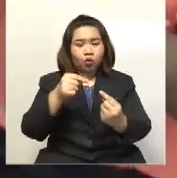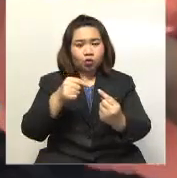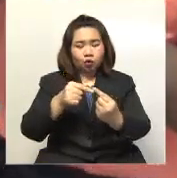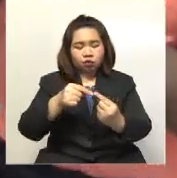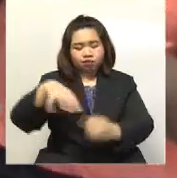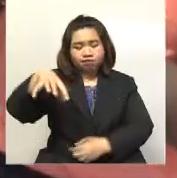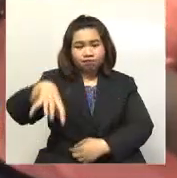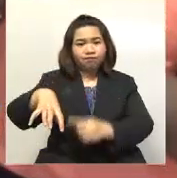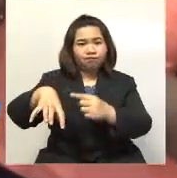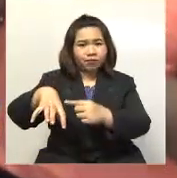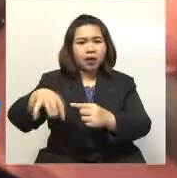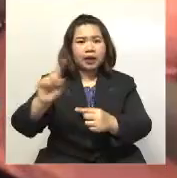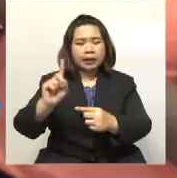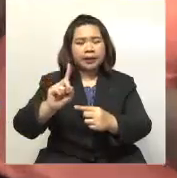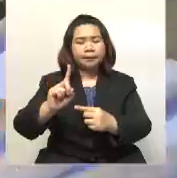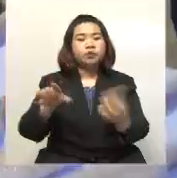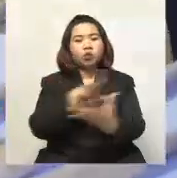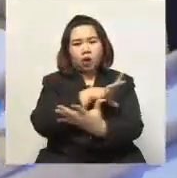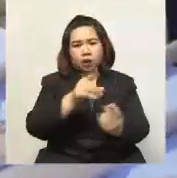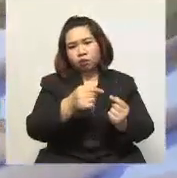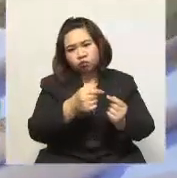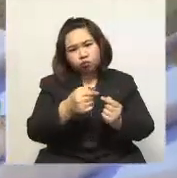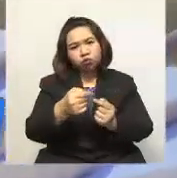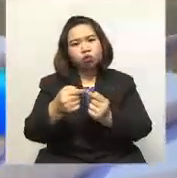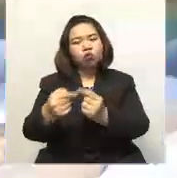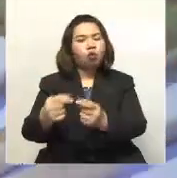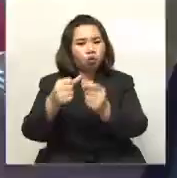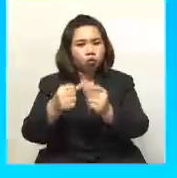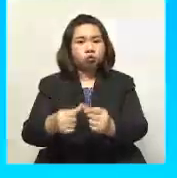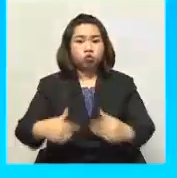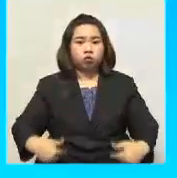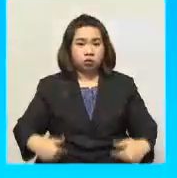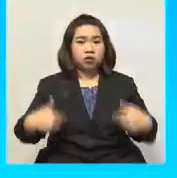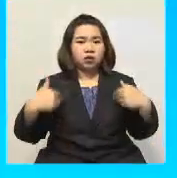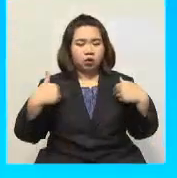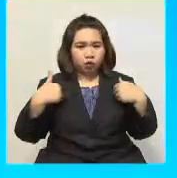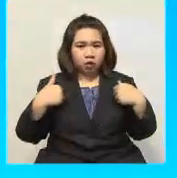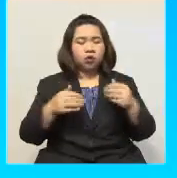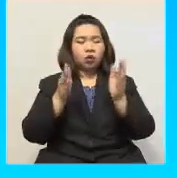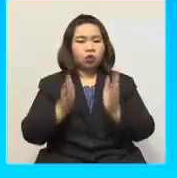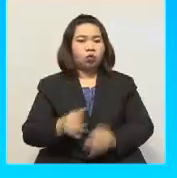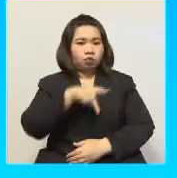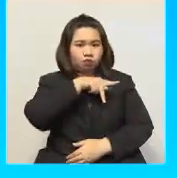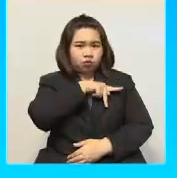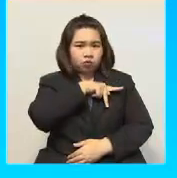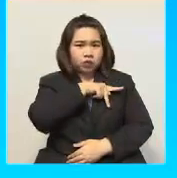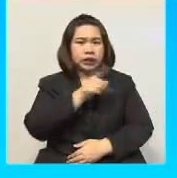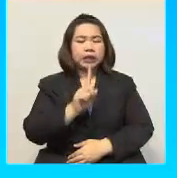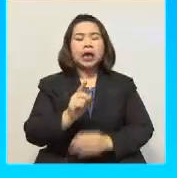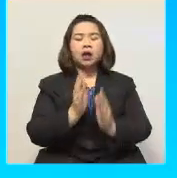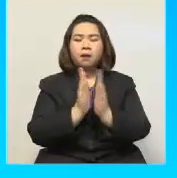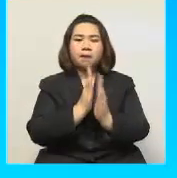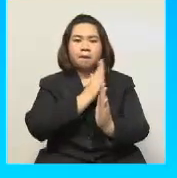บึงพลานชัยจัดขึ้นเพื่อสืบสานประเพณีอันดีงามให้คงอยู่คู่กับวิถีชีวิตของชาวพุทธในท้องถิ่นที่นี่ก็มีทั้ง